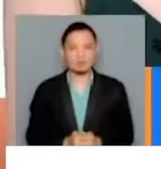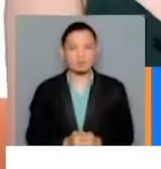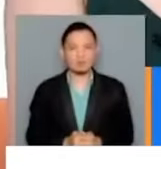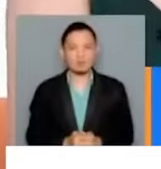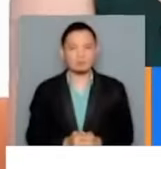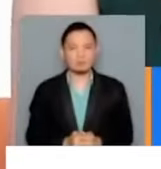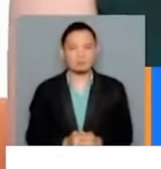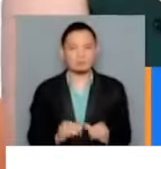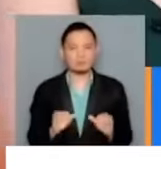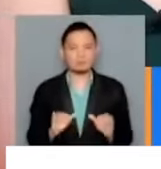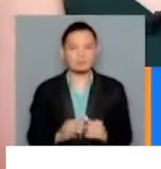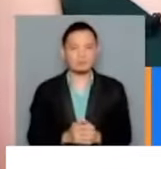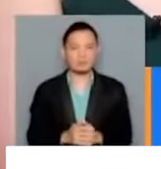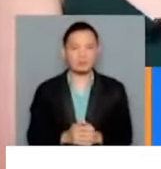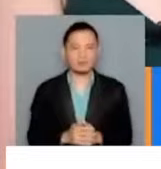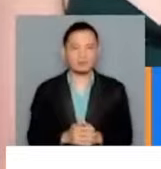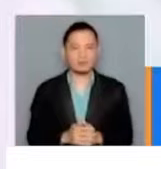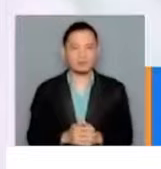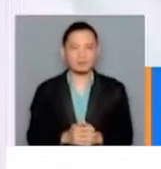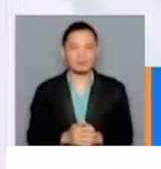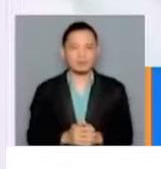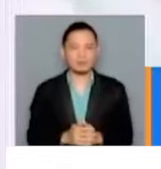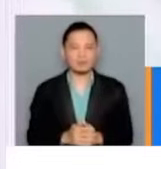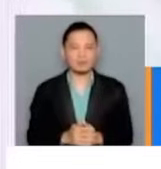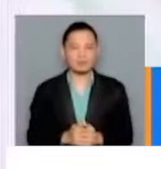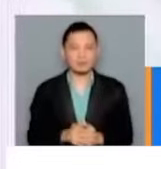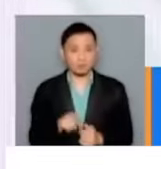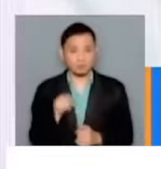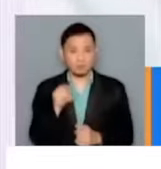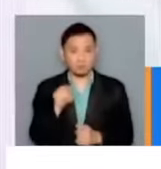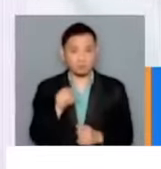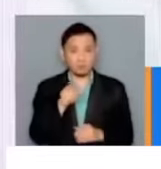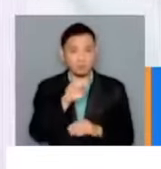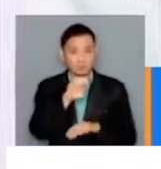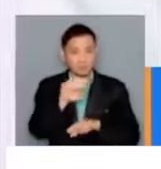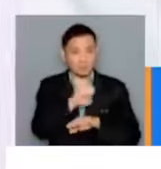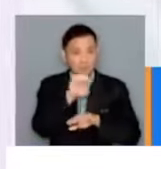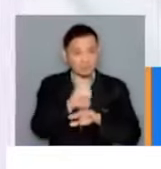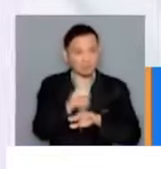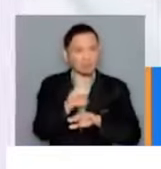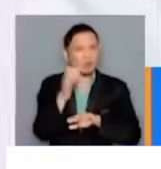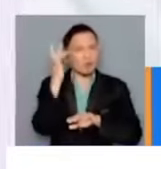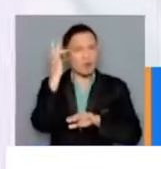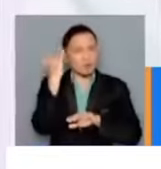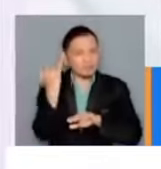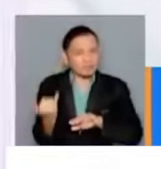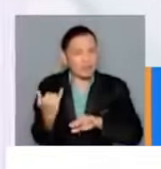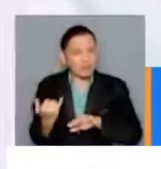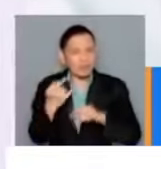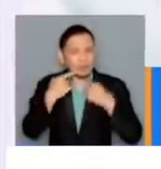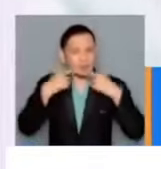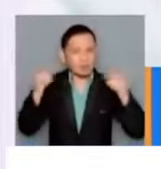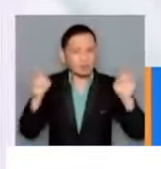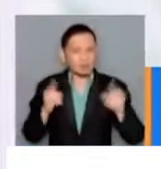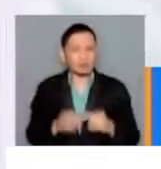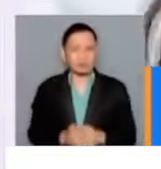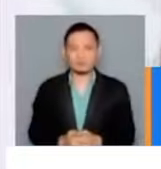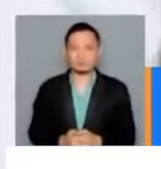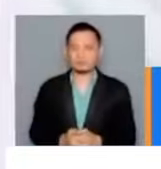na engaged na kayo, na minamahal mo? Kasi, sa totoo lang, ngayon ko lang na-feel talaga